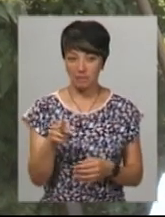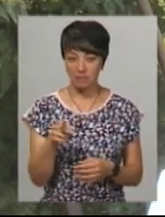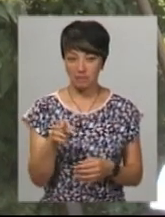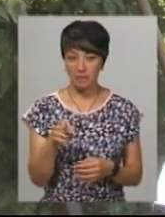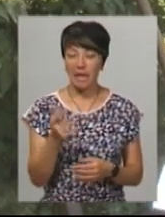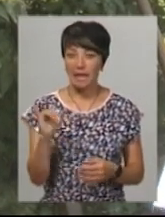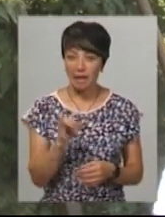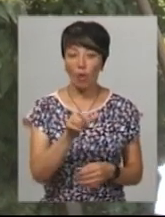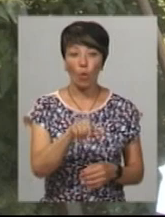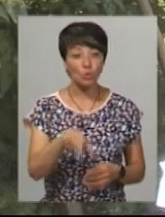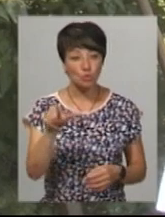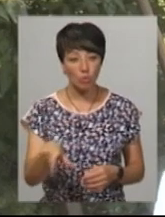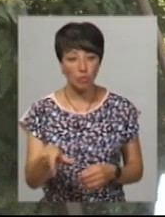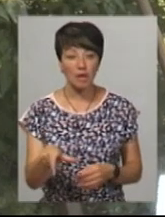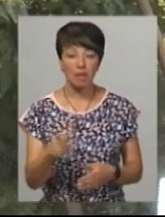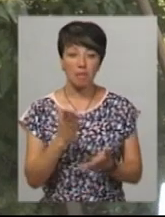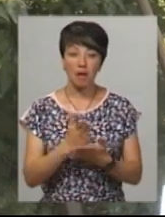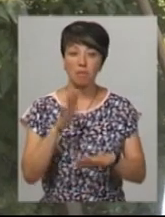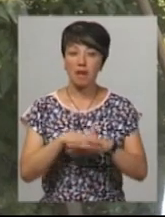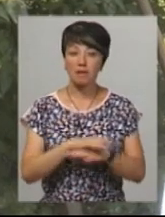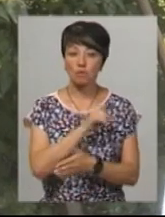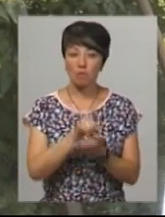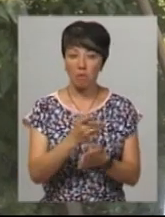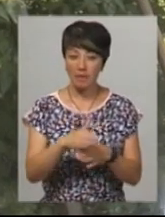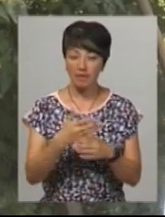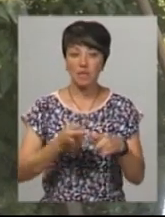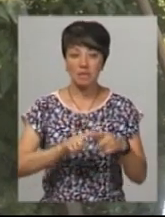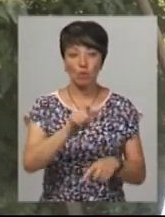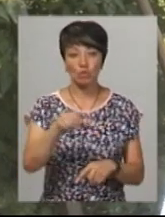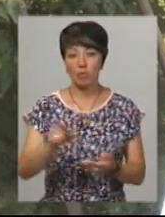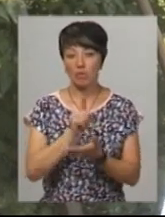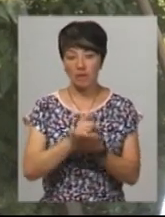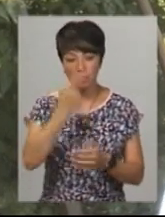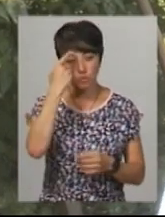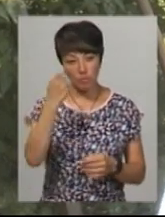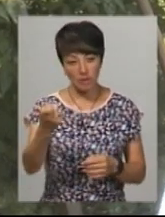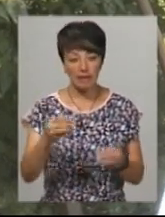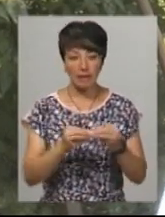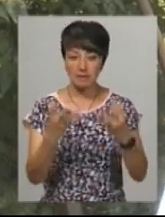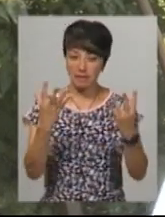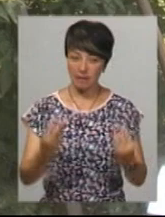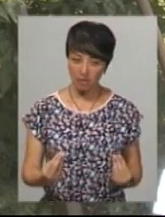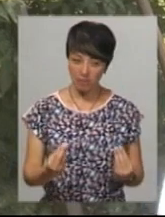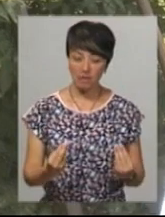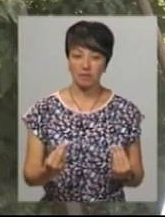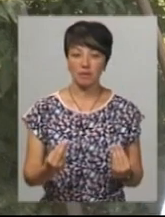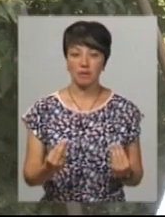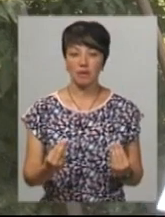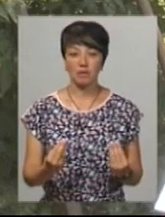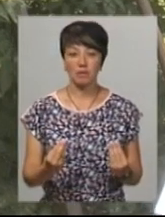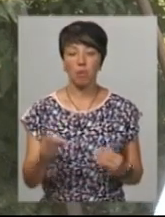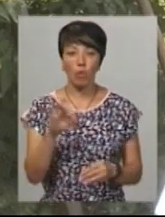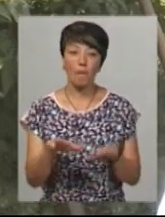які мають банківські зобов'язання. Оці особи повинні були зобов'язані в 10-денний термін повідомити